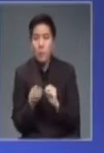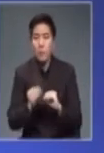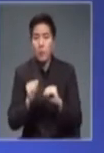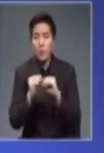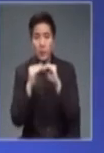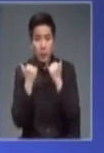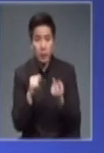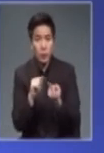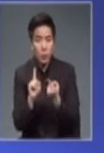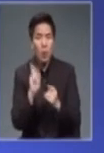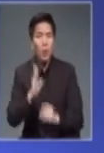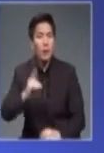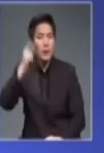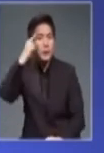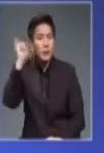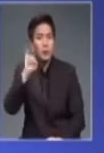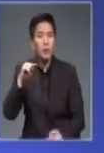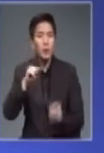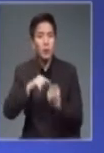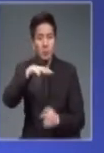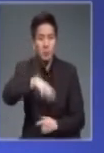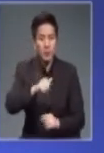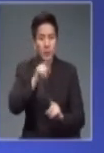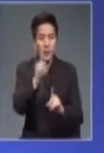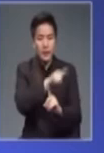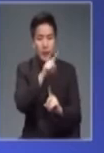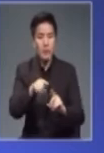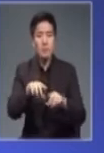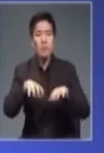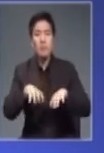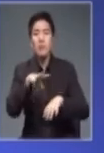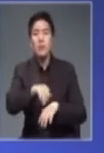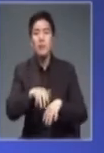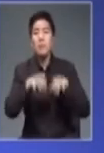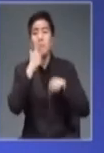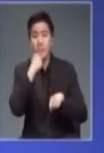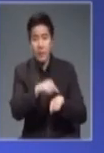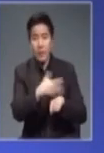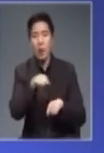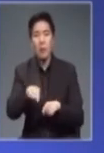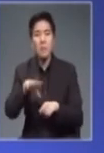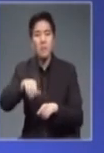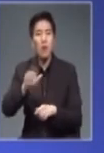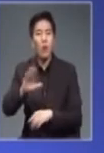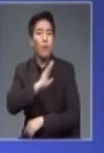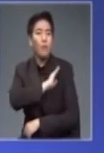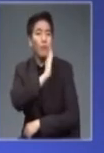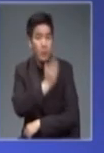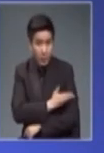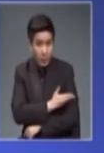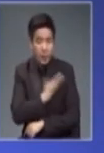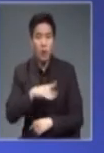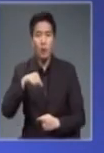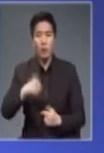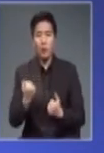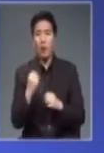าธิคุณของสมเด็จพระเจ้าอยู่หัวรัชกาลปัจจุบันที่ทรงมอบพระบรมราโชบายด้านการศึกษาผ่านองคมนตรีใจความ